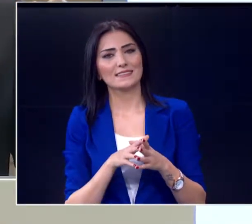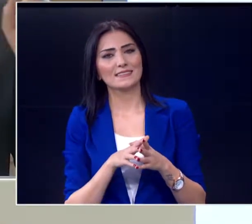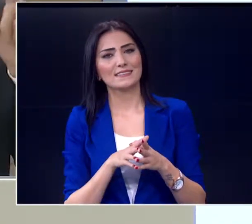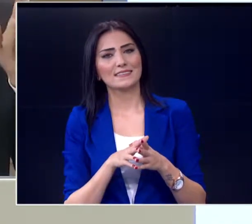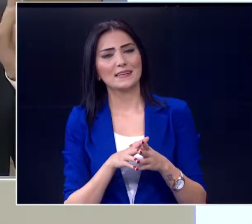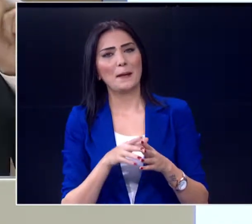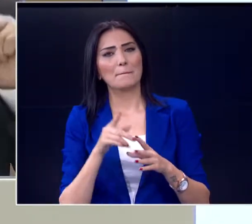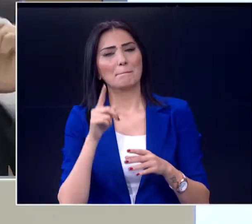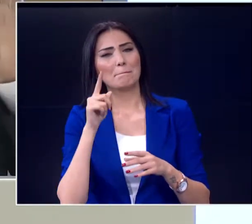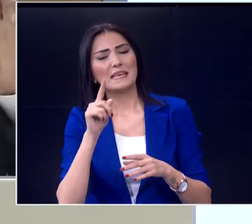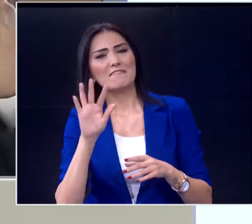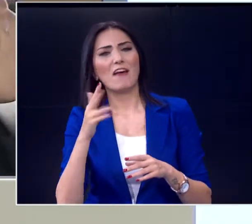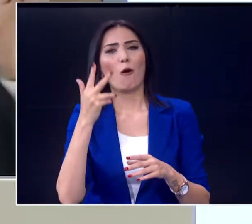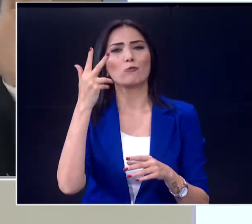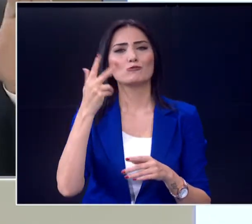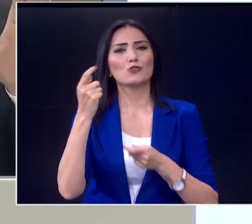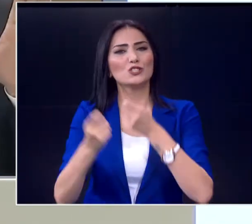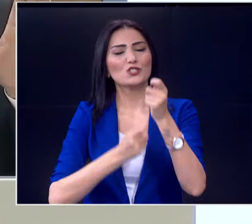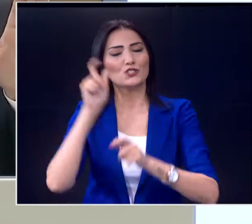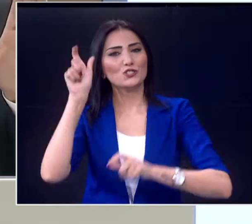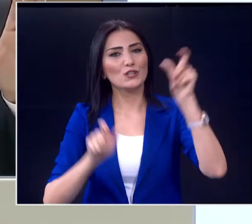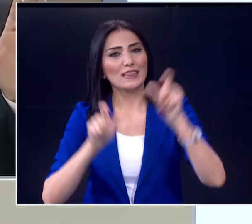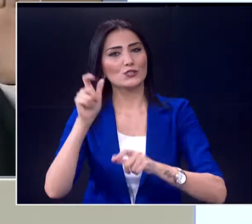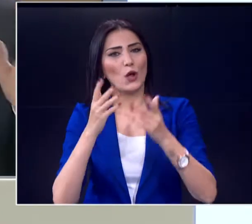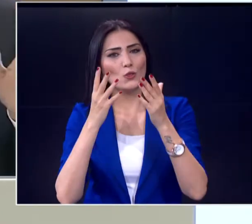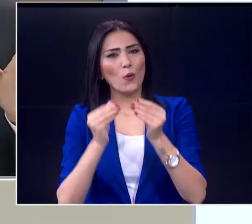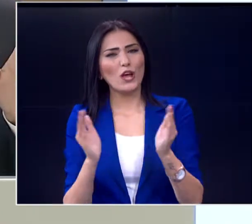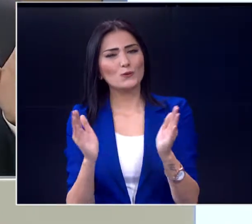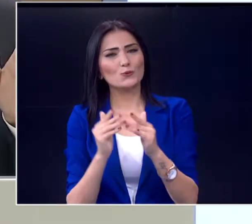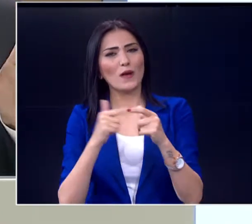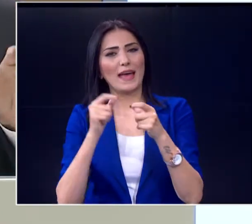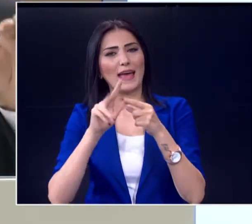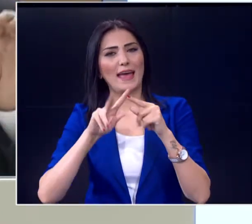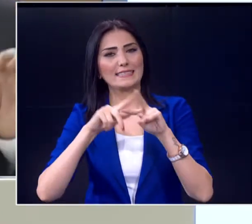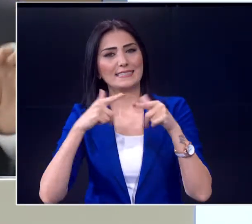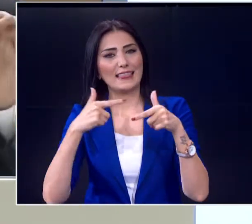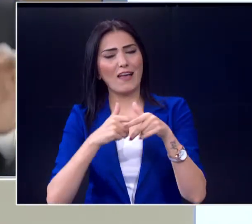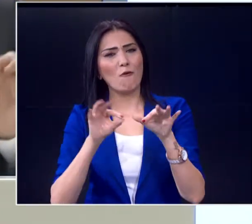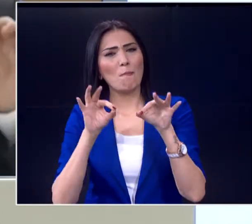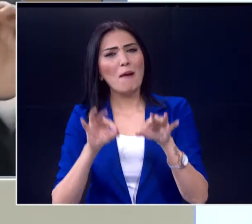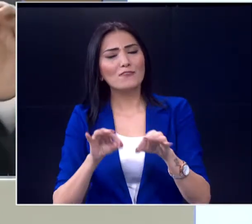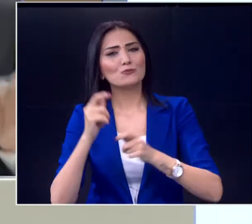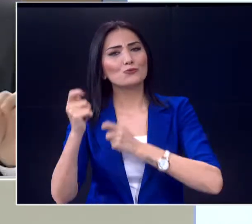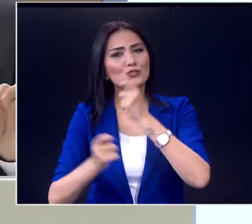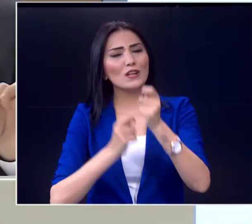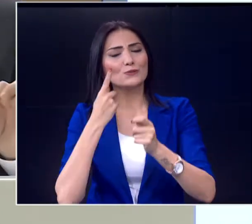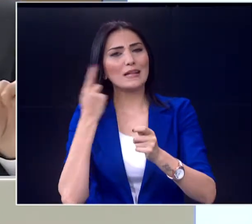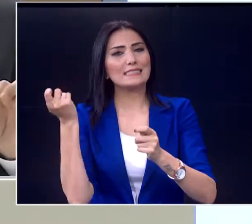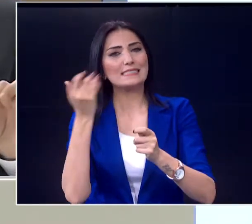1 ila 3 çalışanı olan küçük esnaf mevcut çalışan